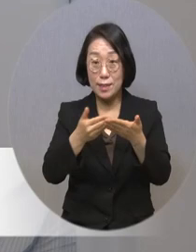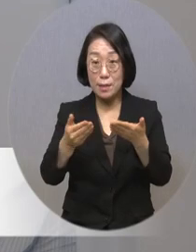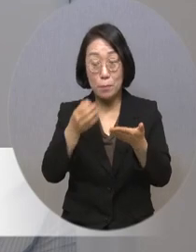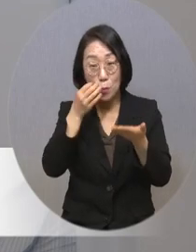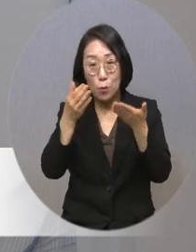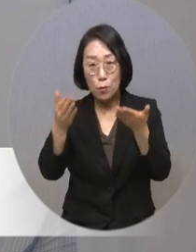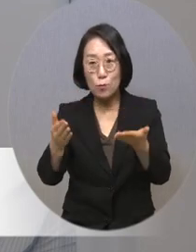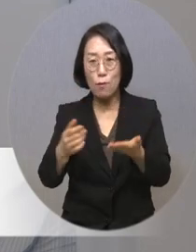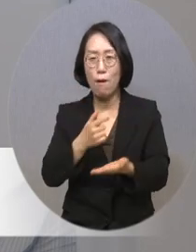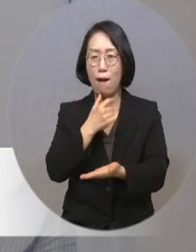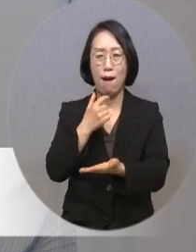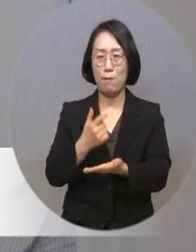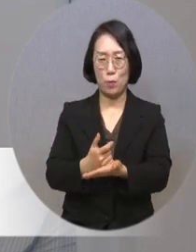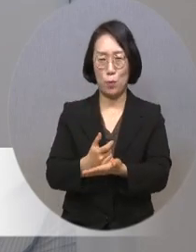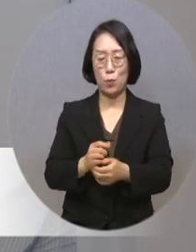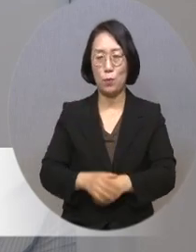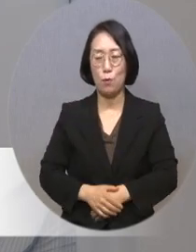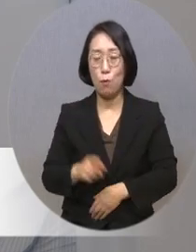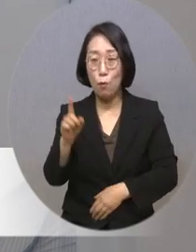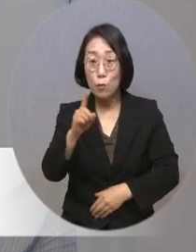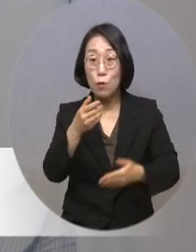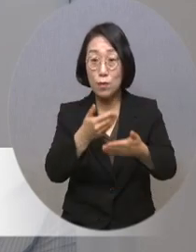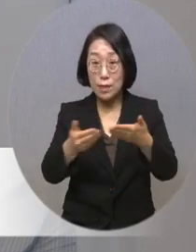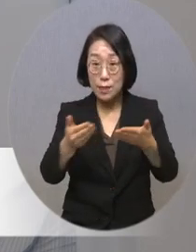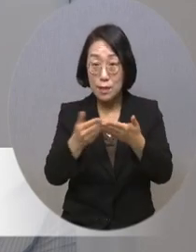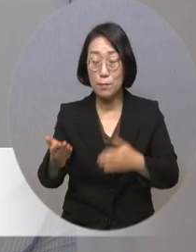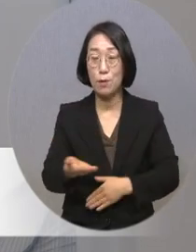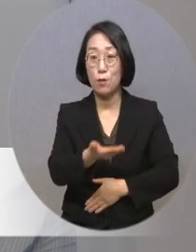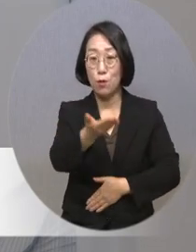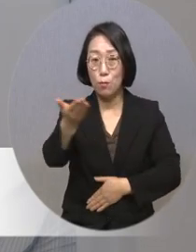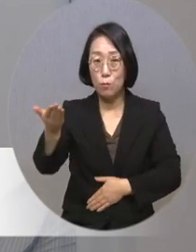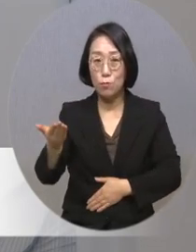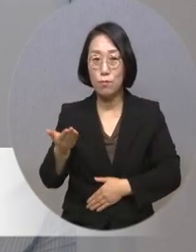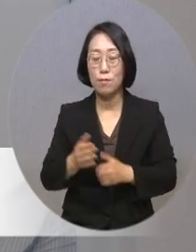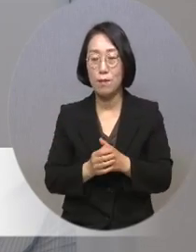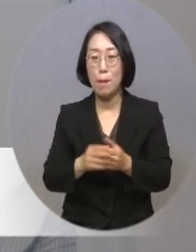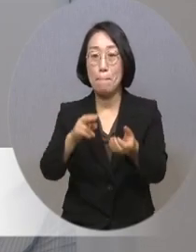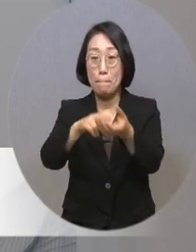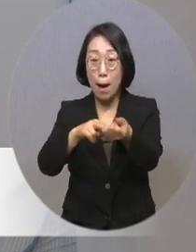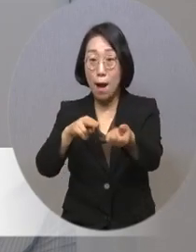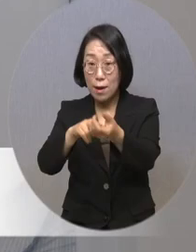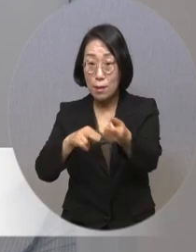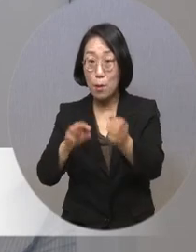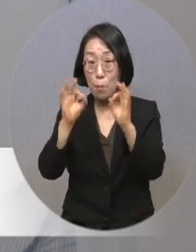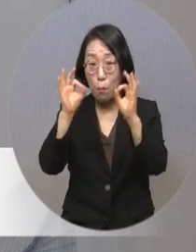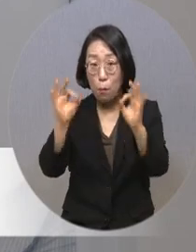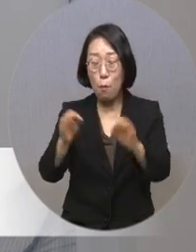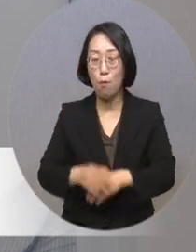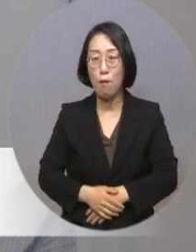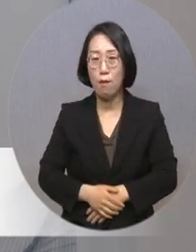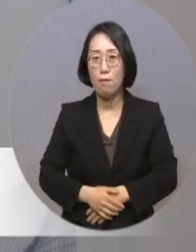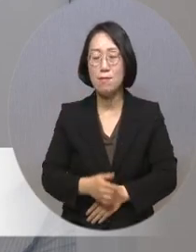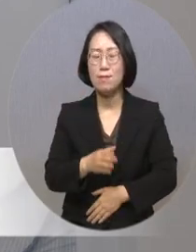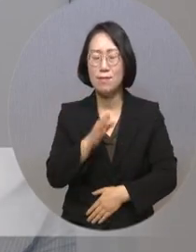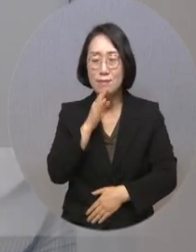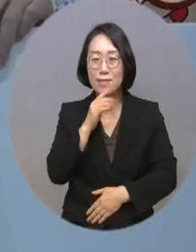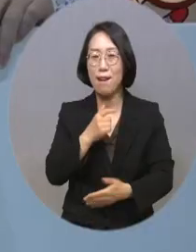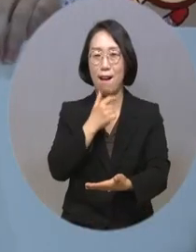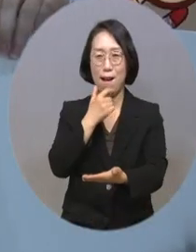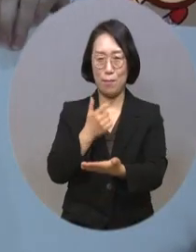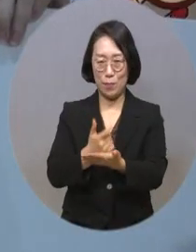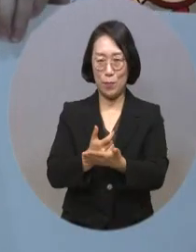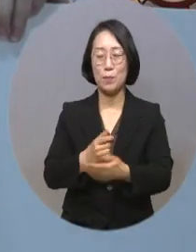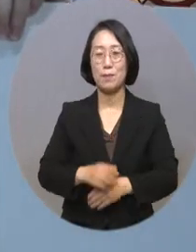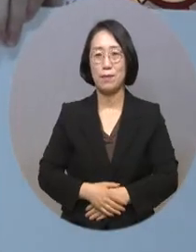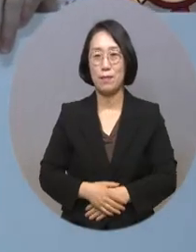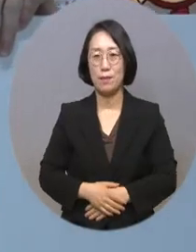감격스럽습니다. 또 어떤 작품들은 그 많은 분들에게 팔리는 그런 모습들을 보셨다는 게 정말 감격스럽습니다.